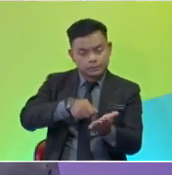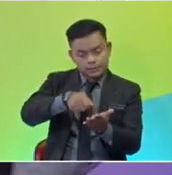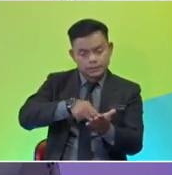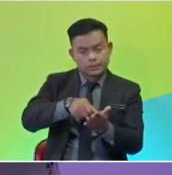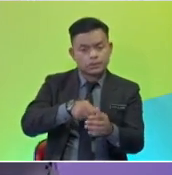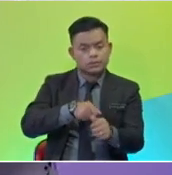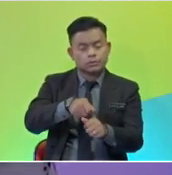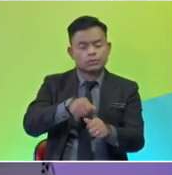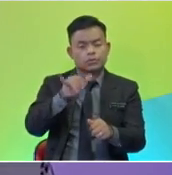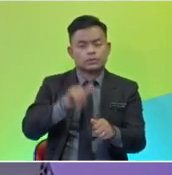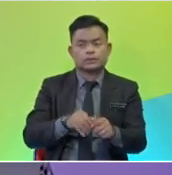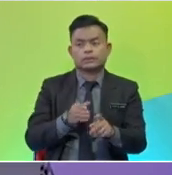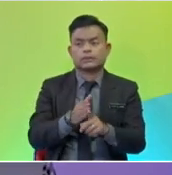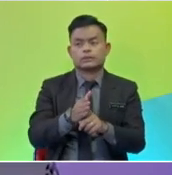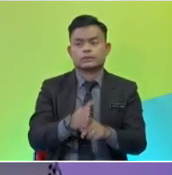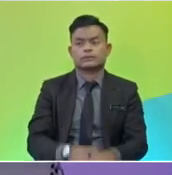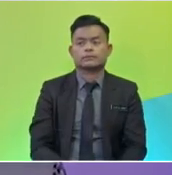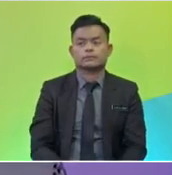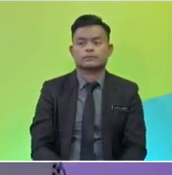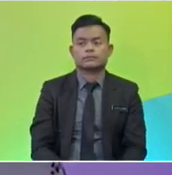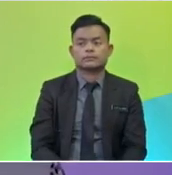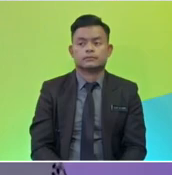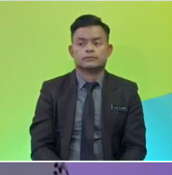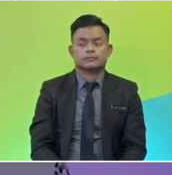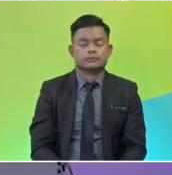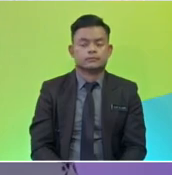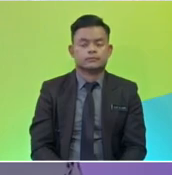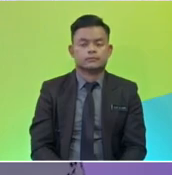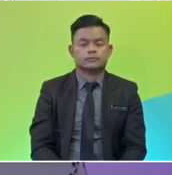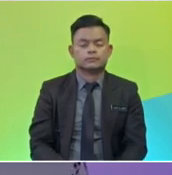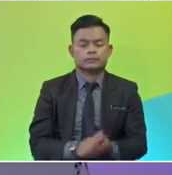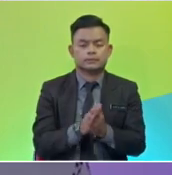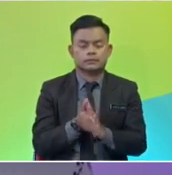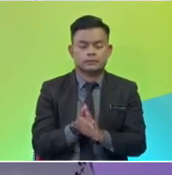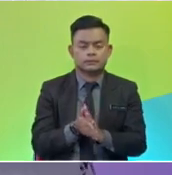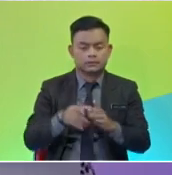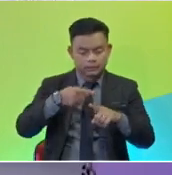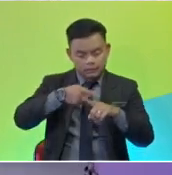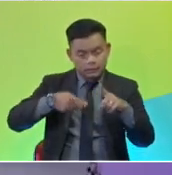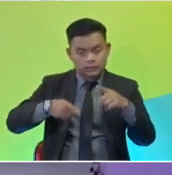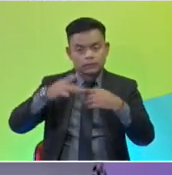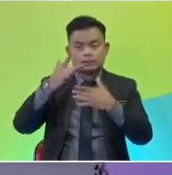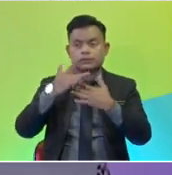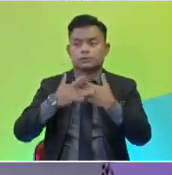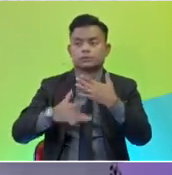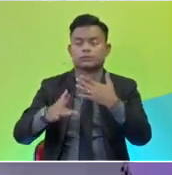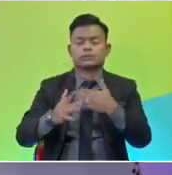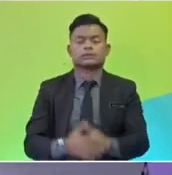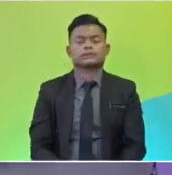sekiranya kita terpotong ataupun terkena jari maka jari kita pun l